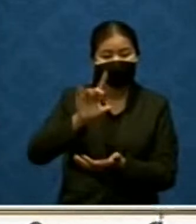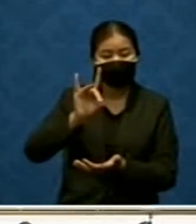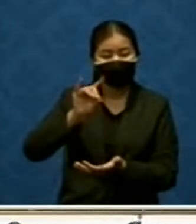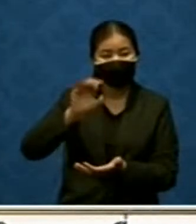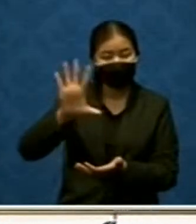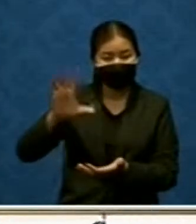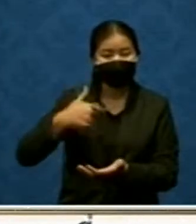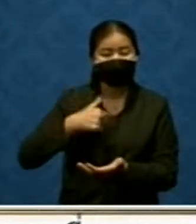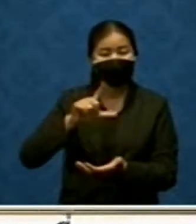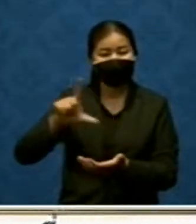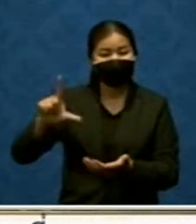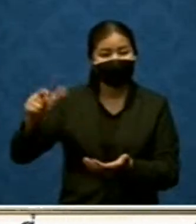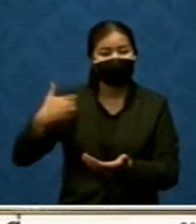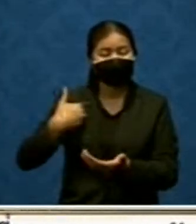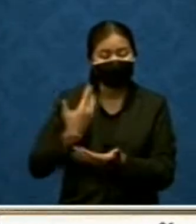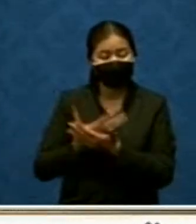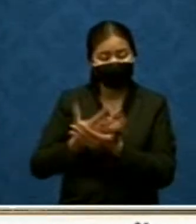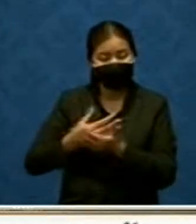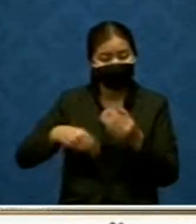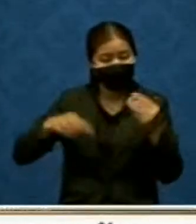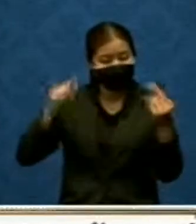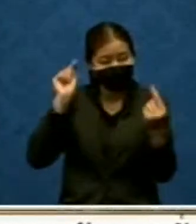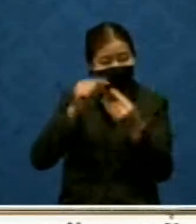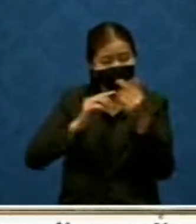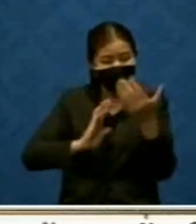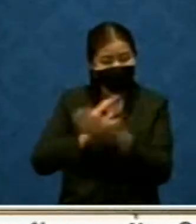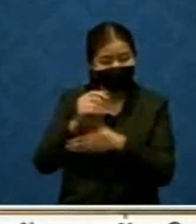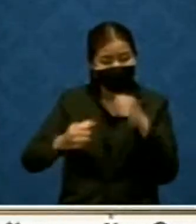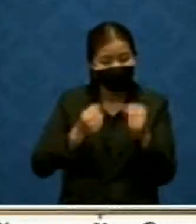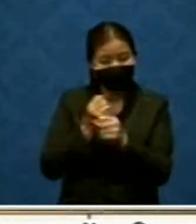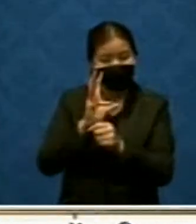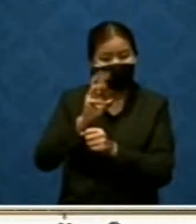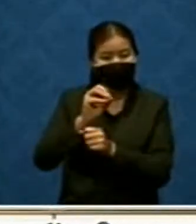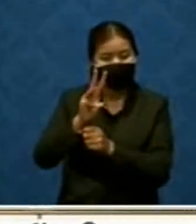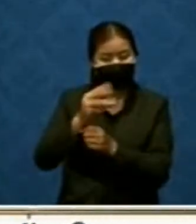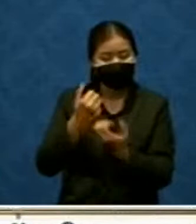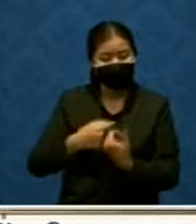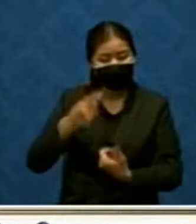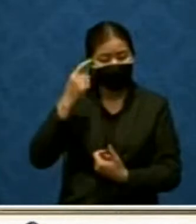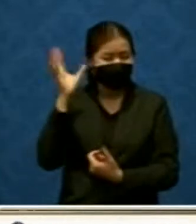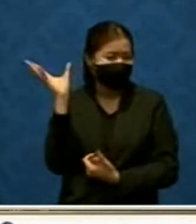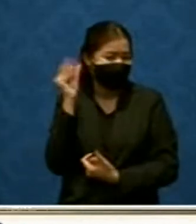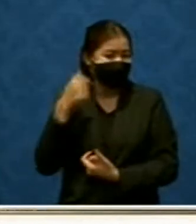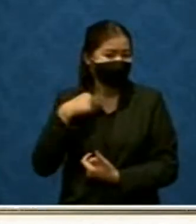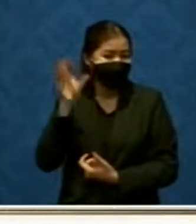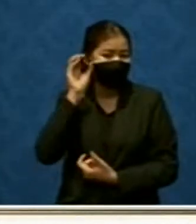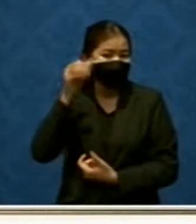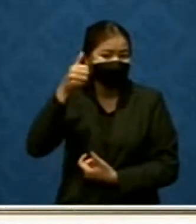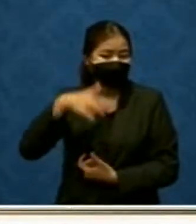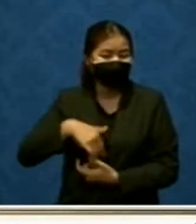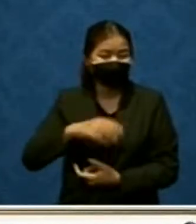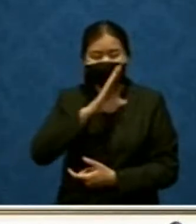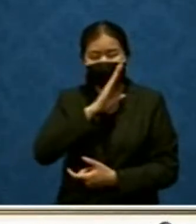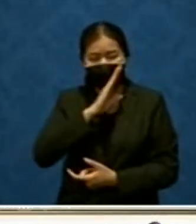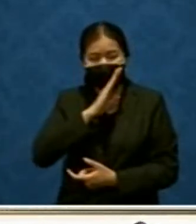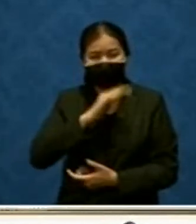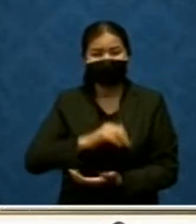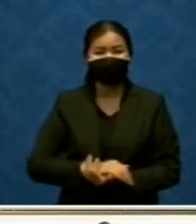นั้น จะประสบผลแข่งคามสำเร็จในปีหน้าฟังยไก็เชื่อไม่ได้่านประทานครั โกหกทั้งเพ